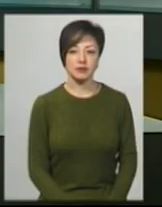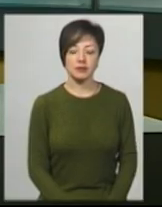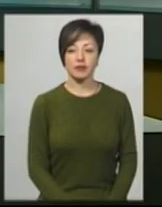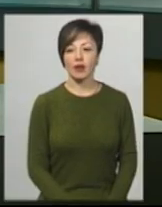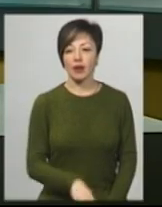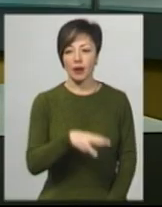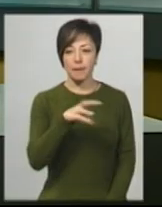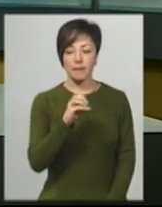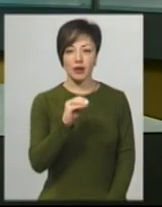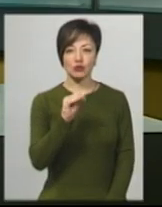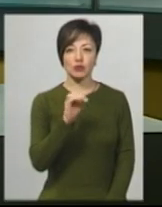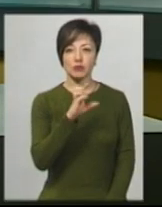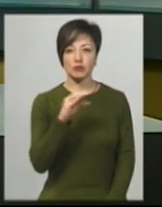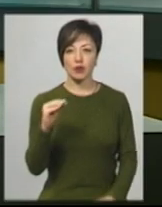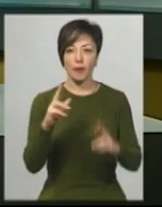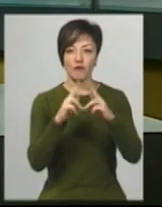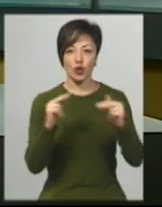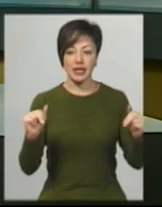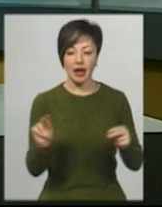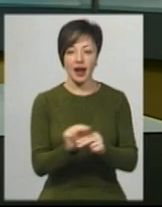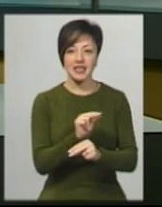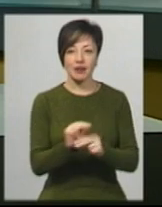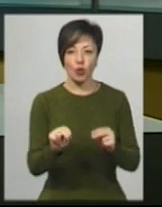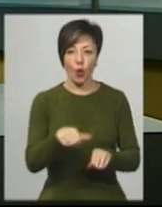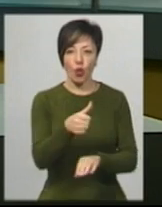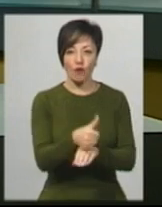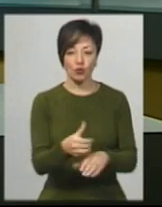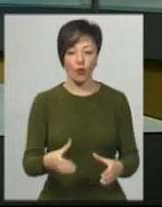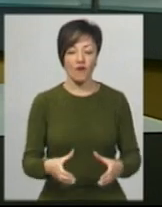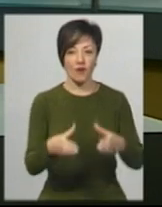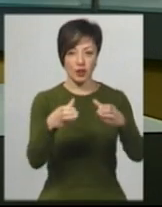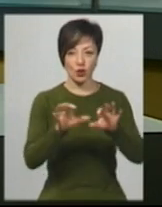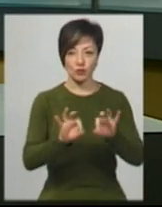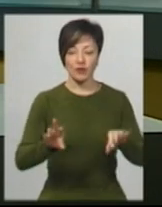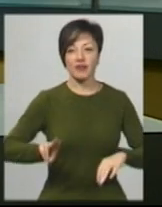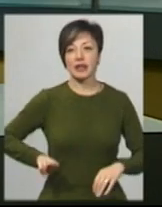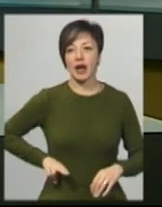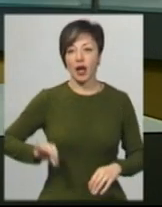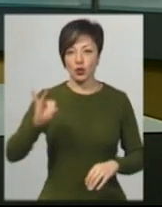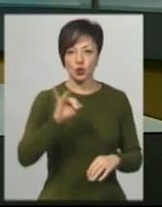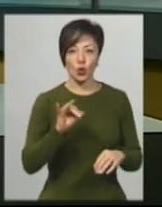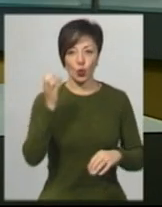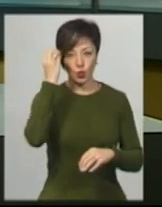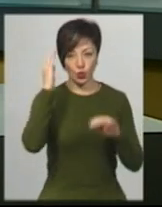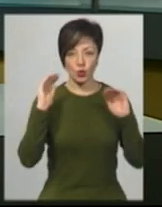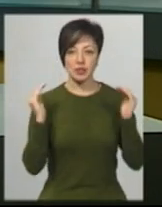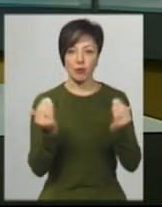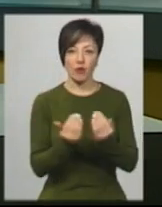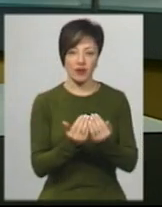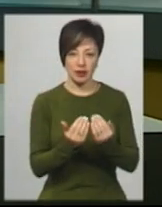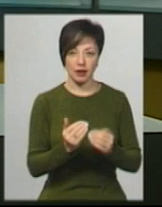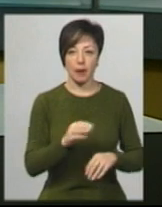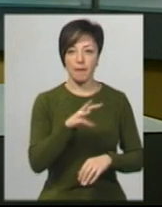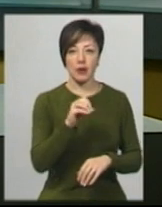У Меджибірській фортеці реставрують головну вежу. Про це розповів директор Державного історико-культурного заповідника Межибіж Олег